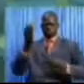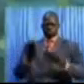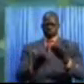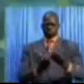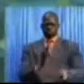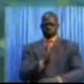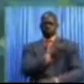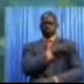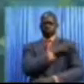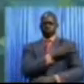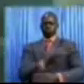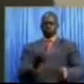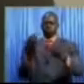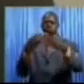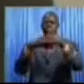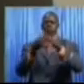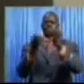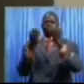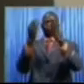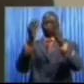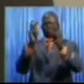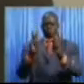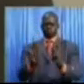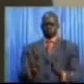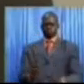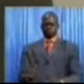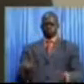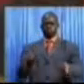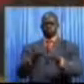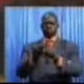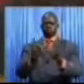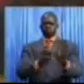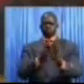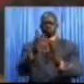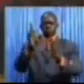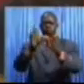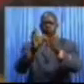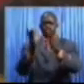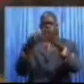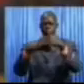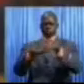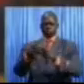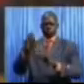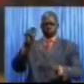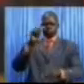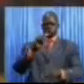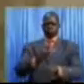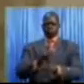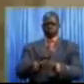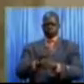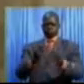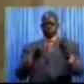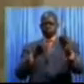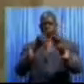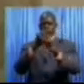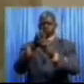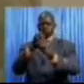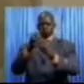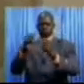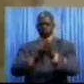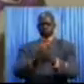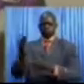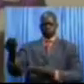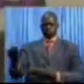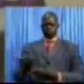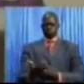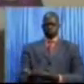hospitaliers implique plusieurs acteurs. C'est ainsi que des professionnels intervenant dans la gestion des accidents et des catastrophes sont invités